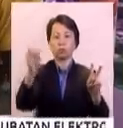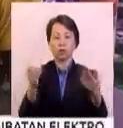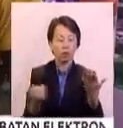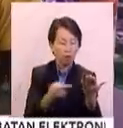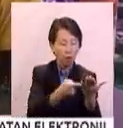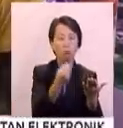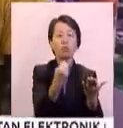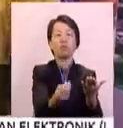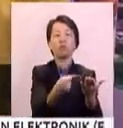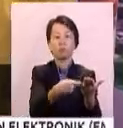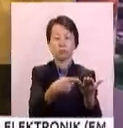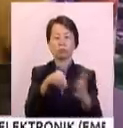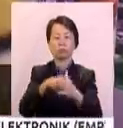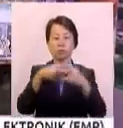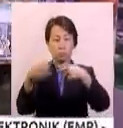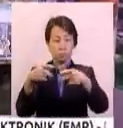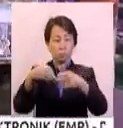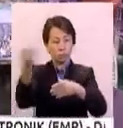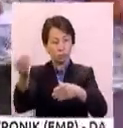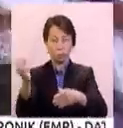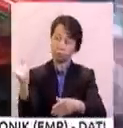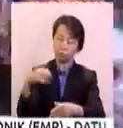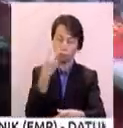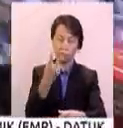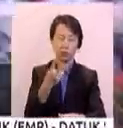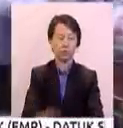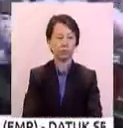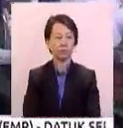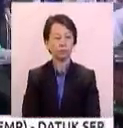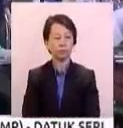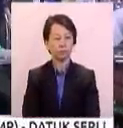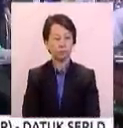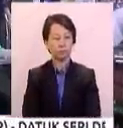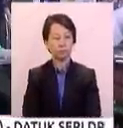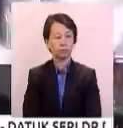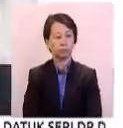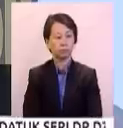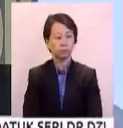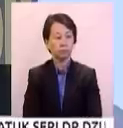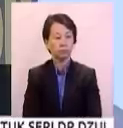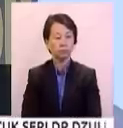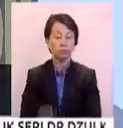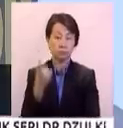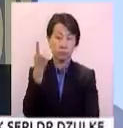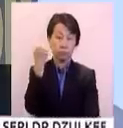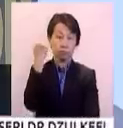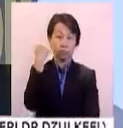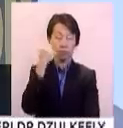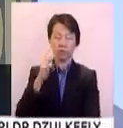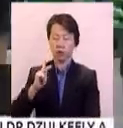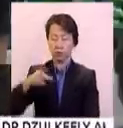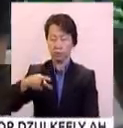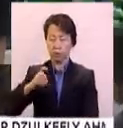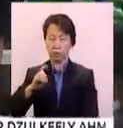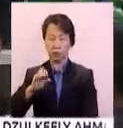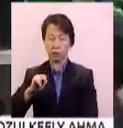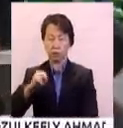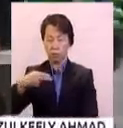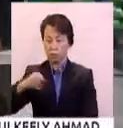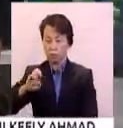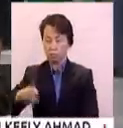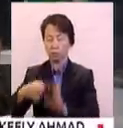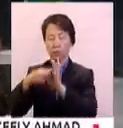berbanding dengan harga yang ditawarkan di pasaran. Jom. Baru-baru ini, KPDN HEP turut